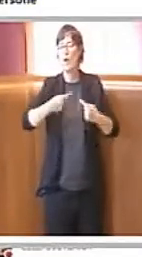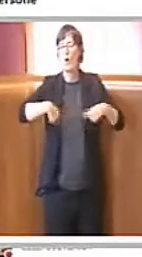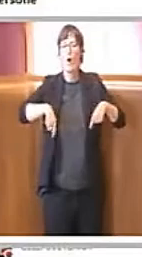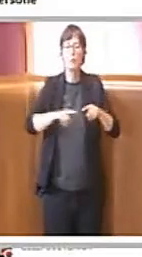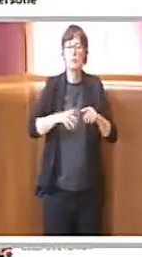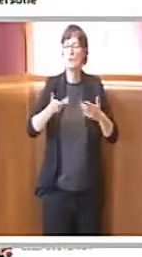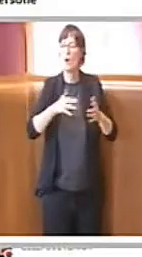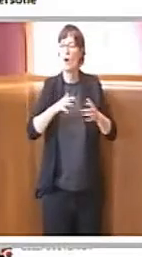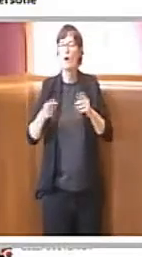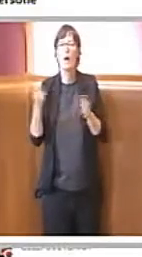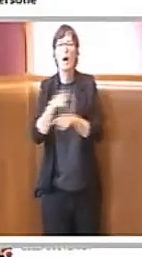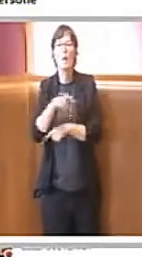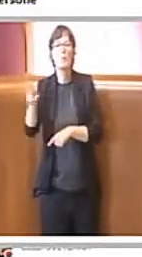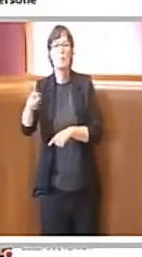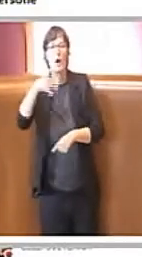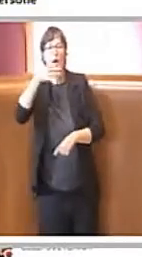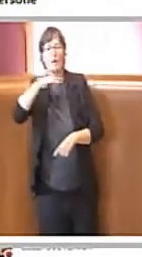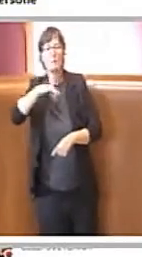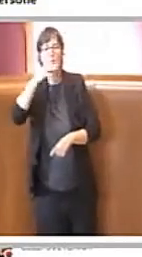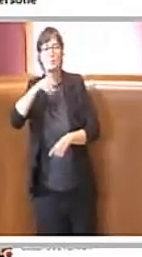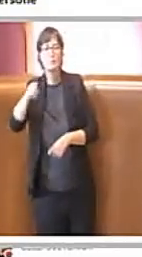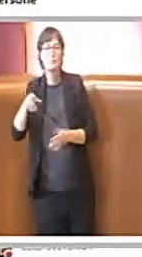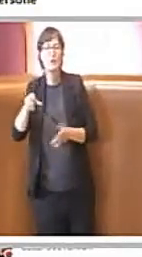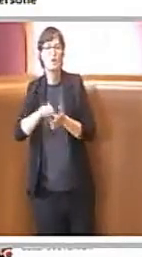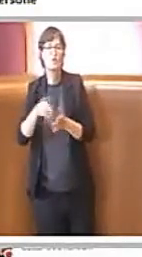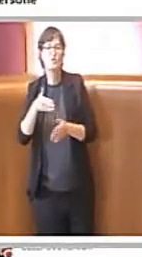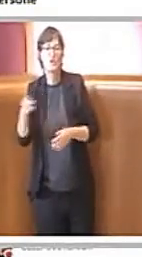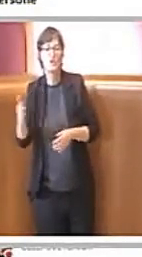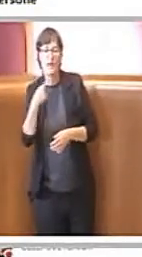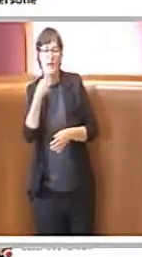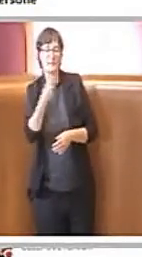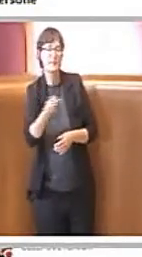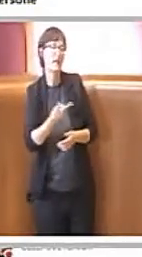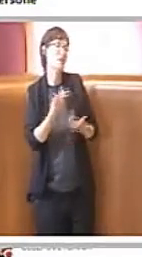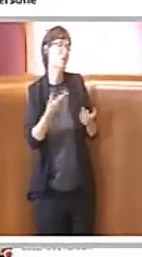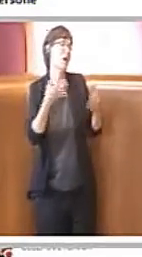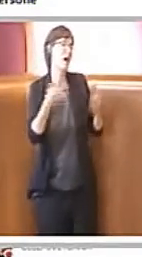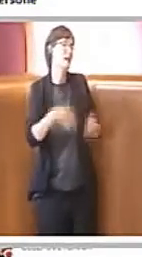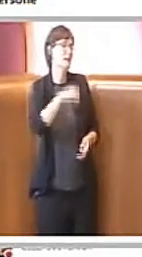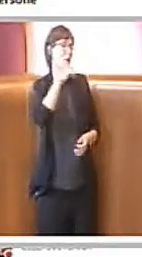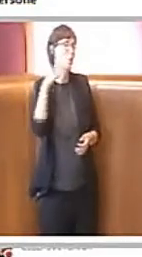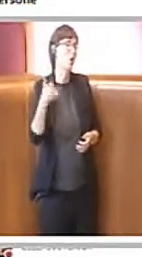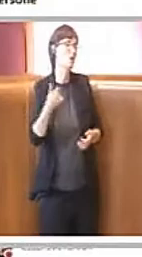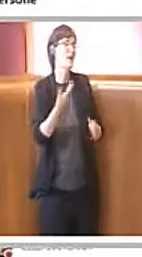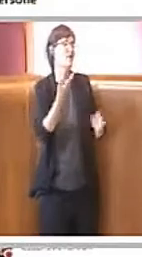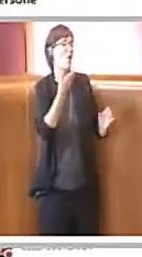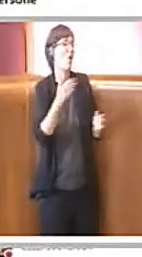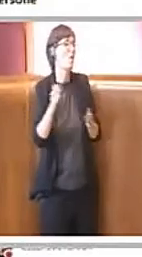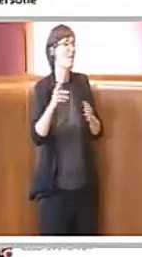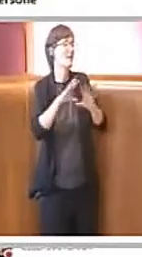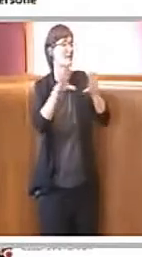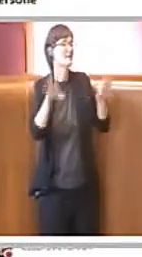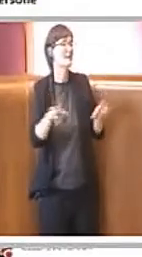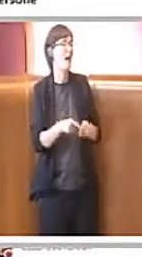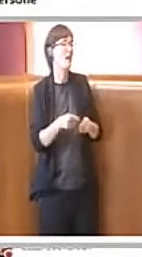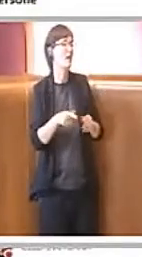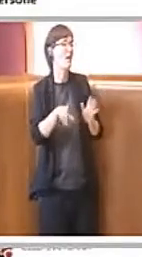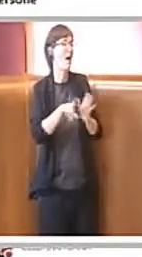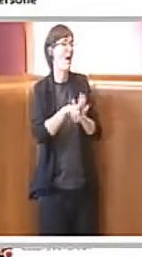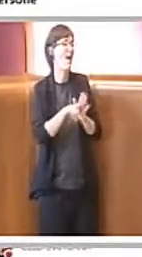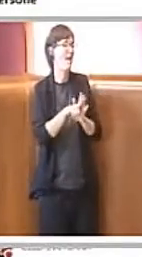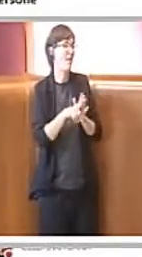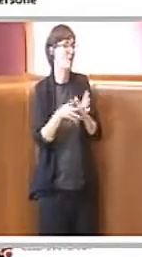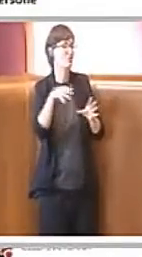A e uno dice B. Io vi chiedo quantomeno di non trattare così superficialmente un